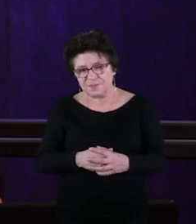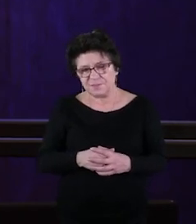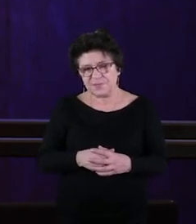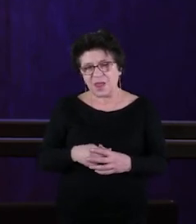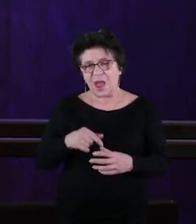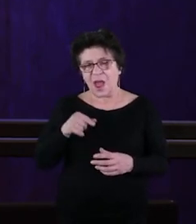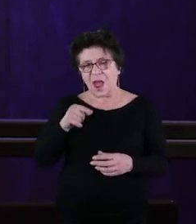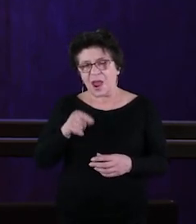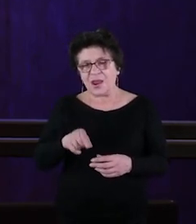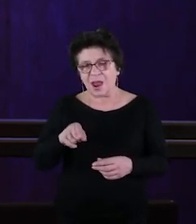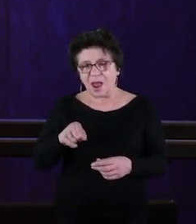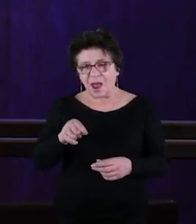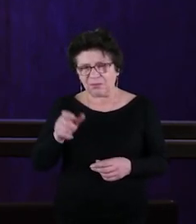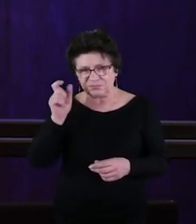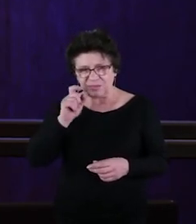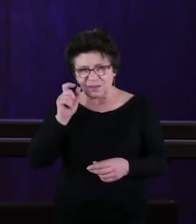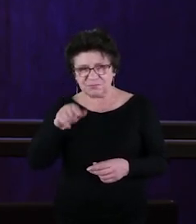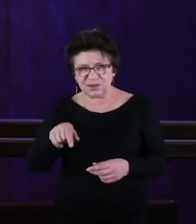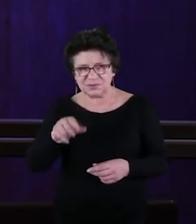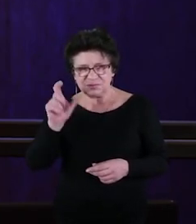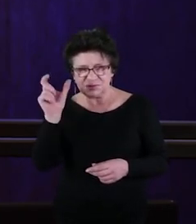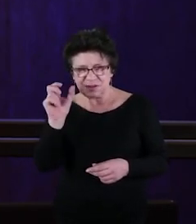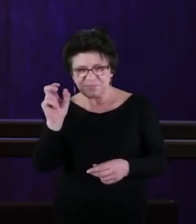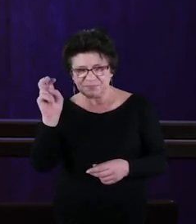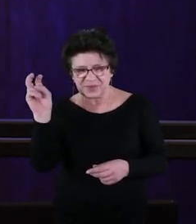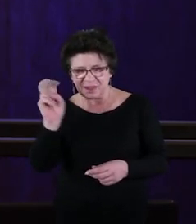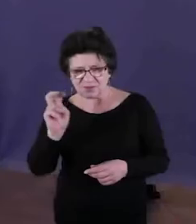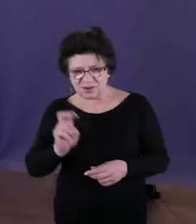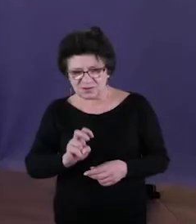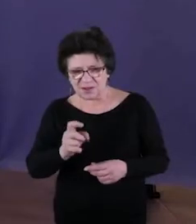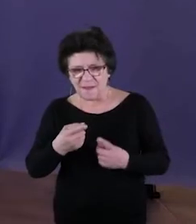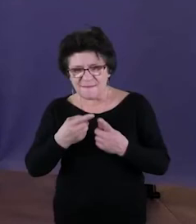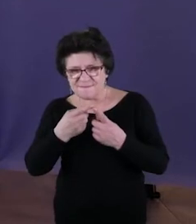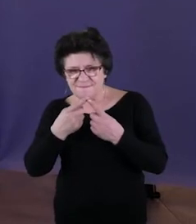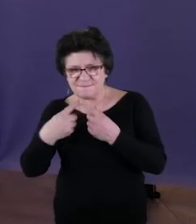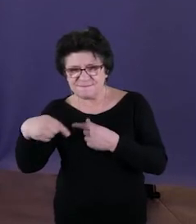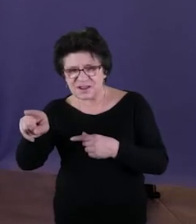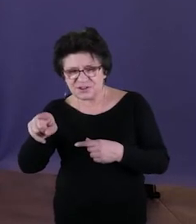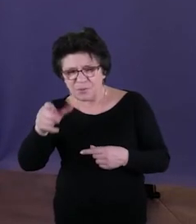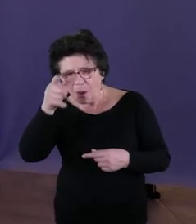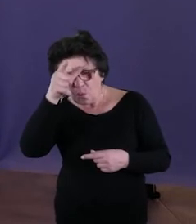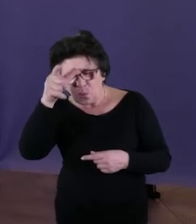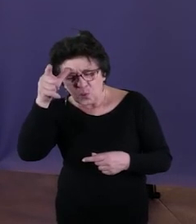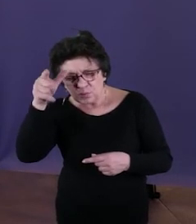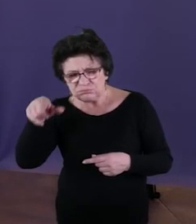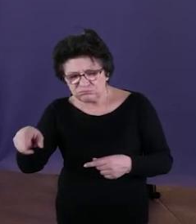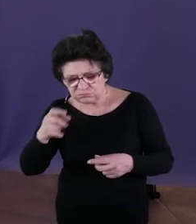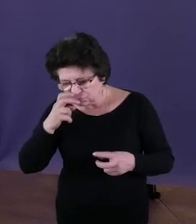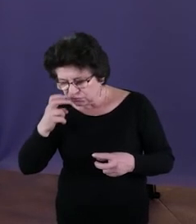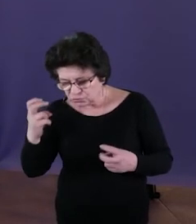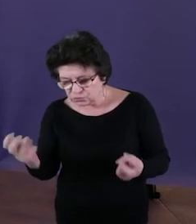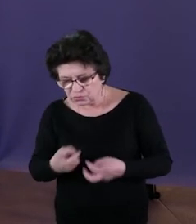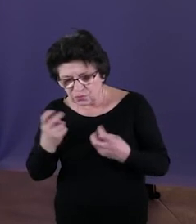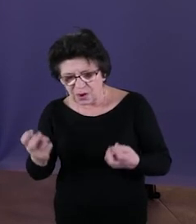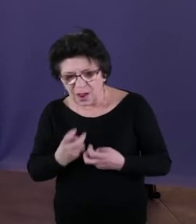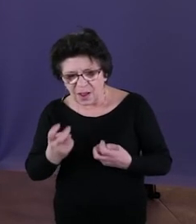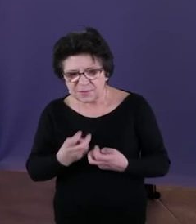ekspedycję do Tybetu żeby tam robić pomiary antropologiczne